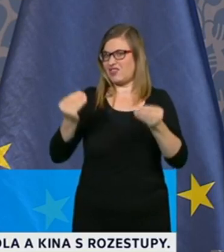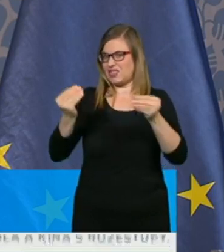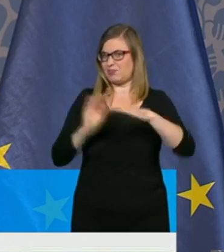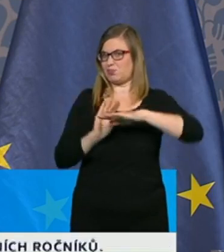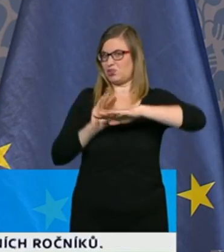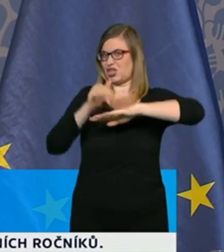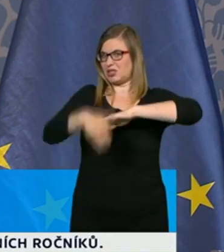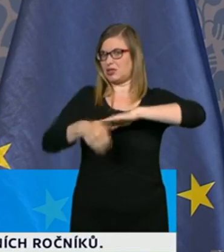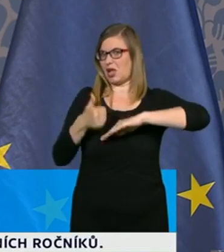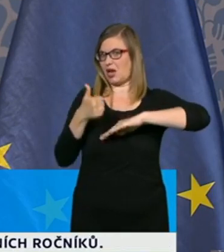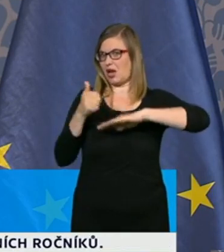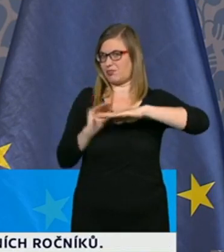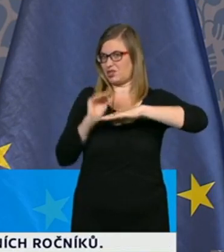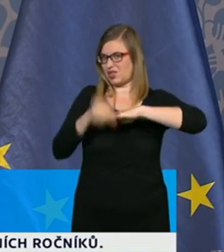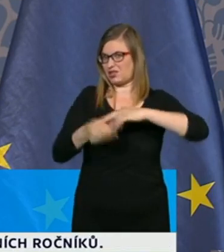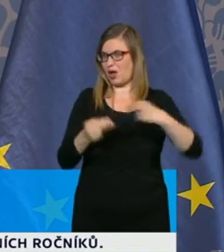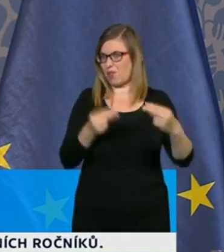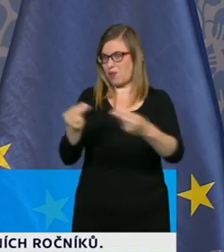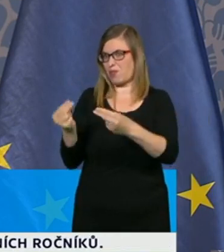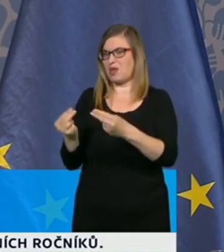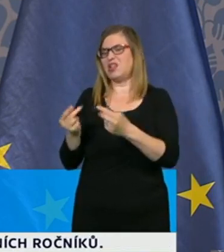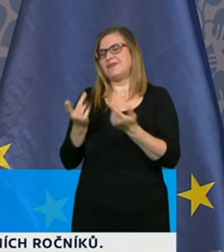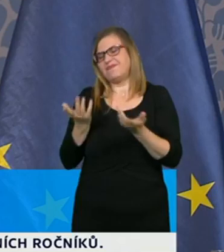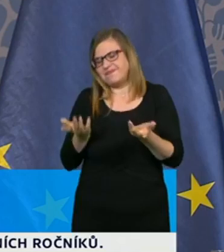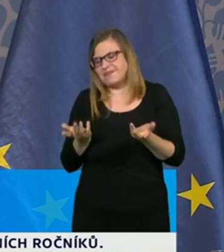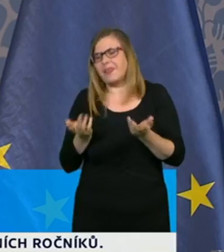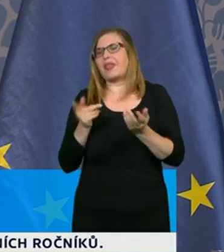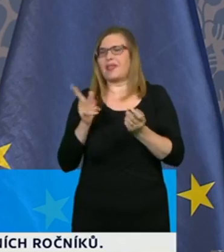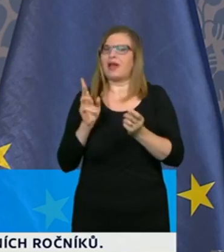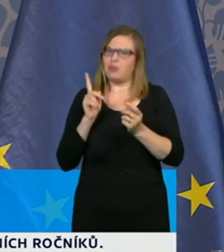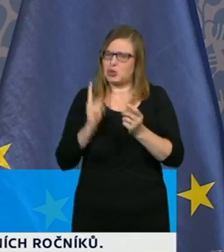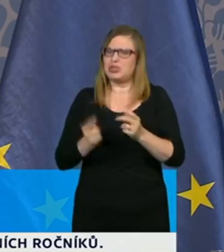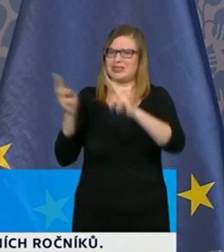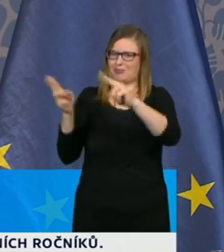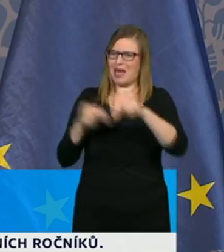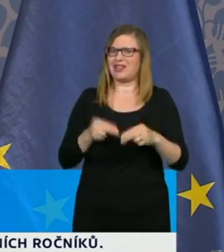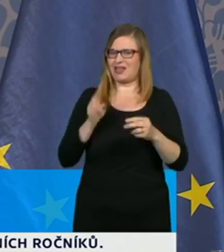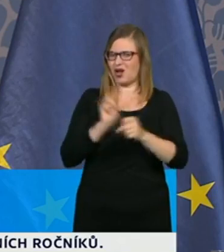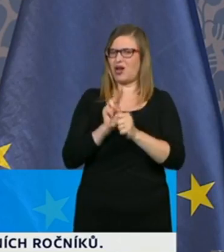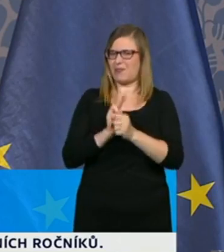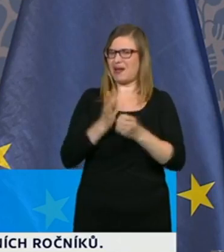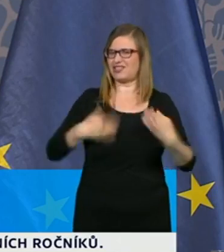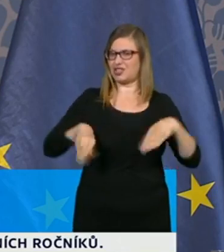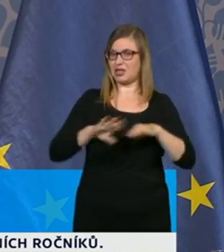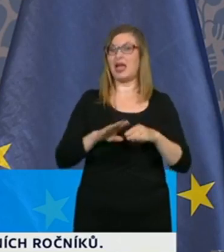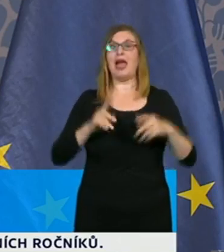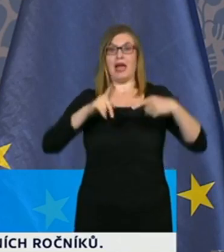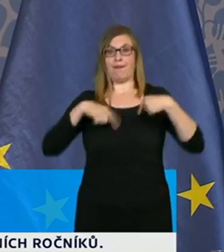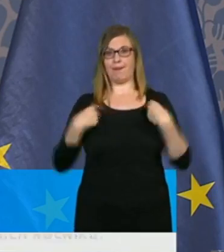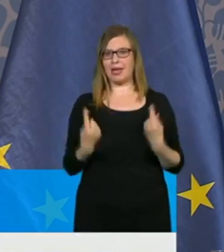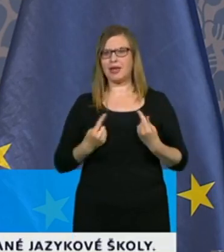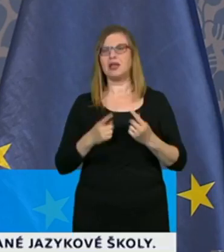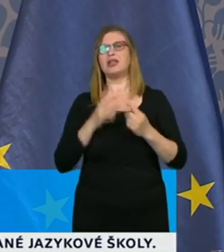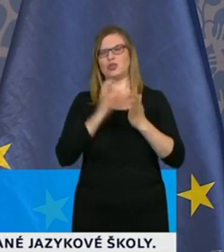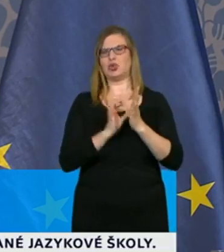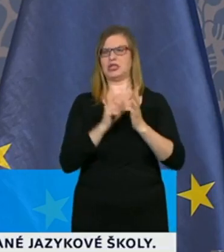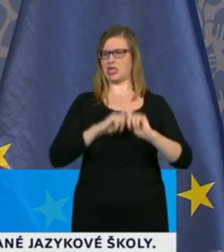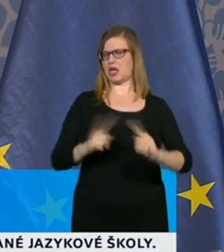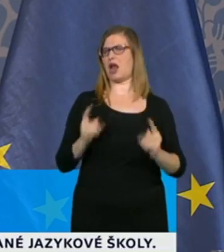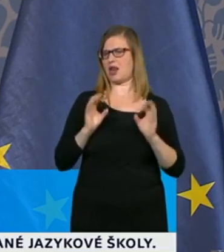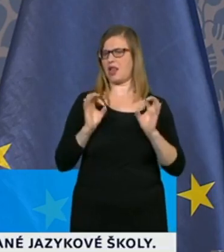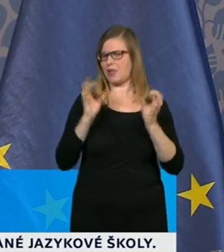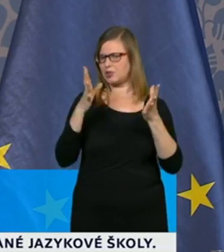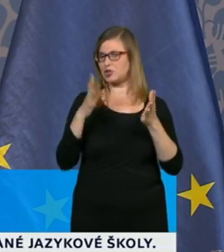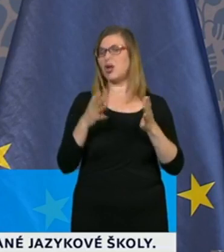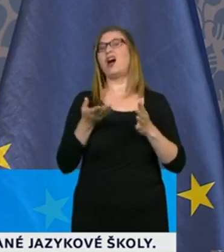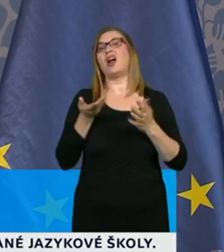jasný plán toho rozvolňování a pokud by došlo k tomu, že během těch 14 dnů dojde k nárůstu a dostaneme se nad jedničku